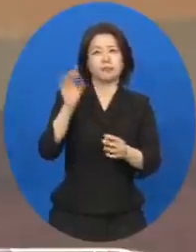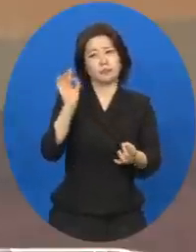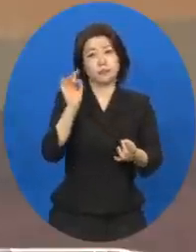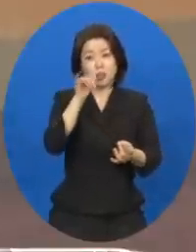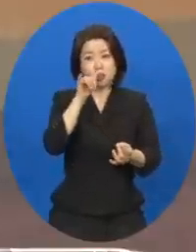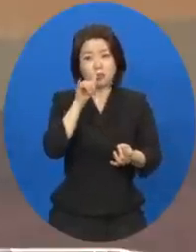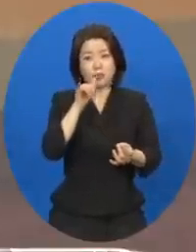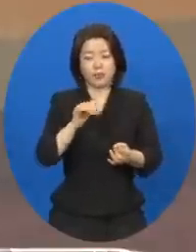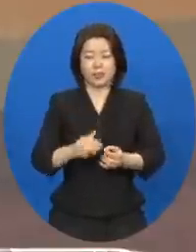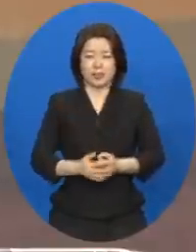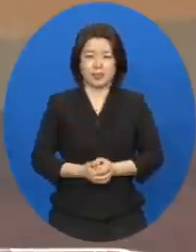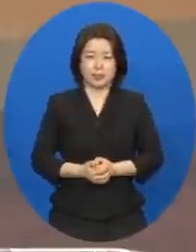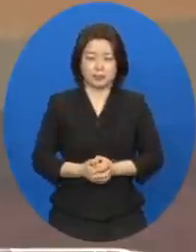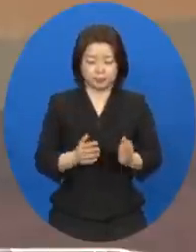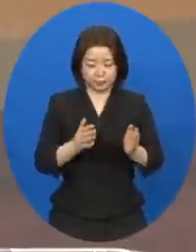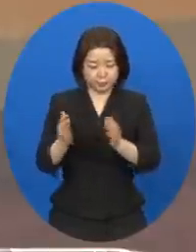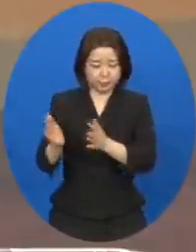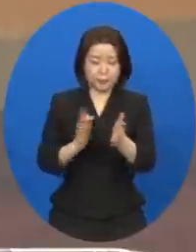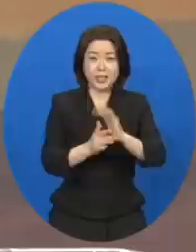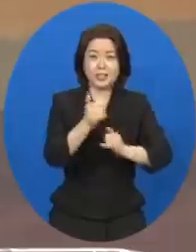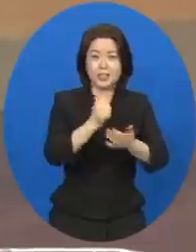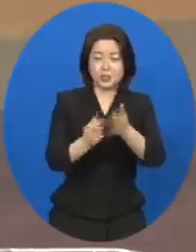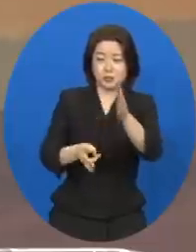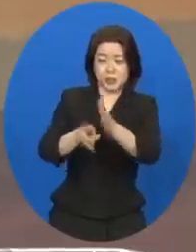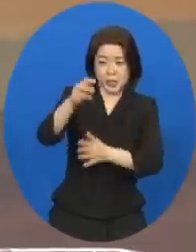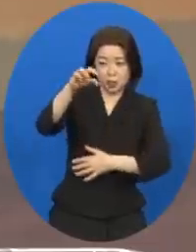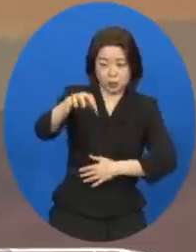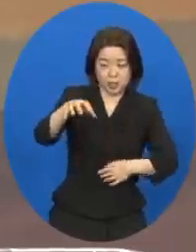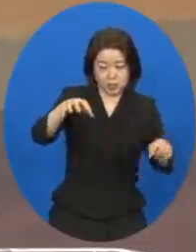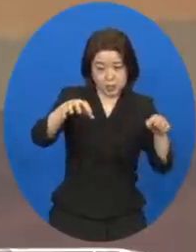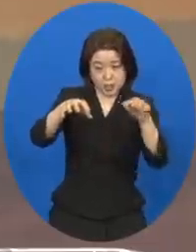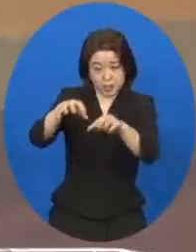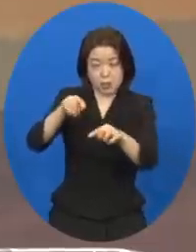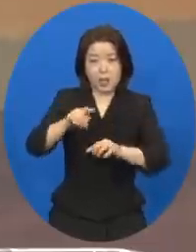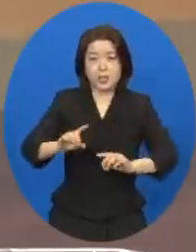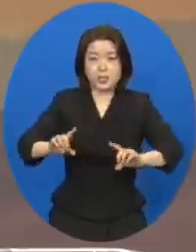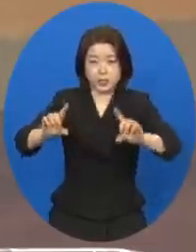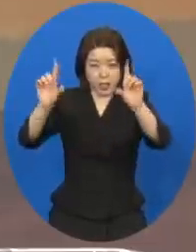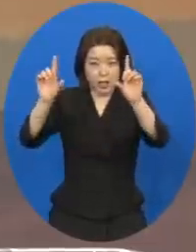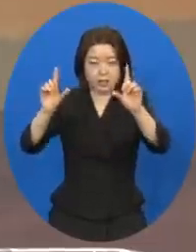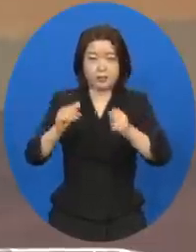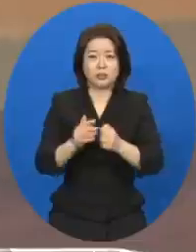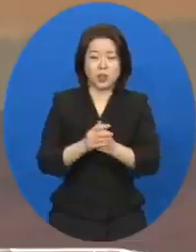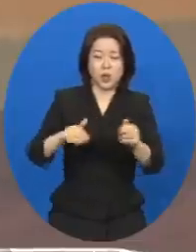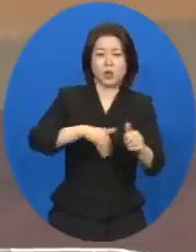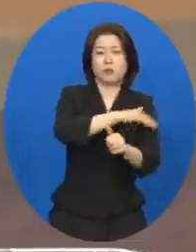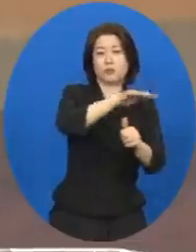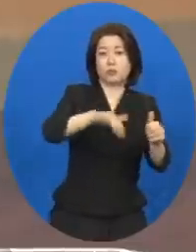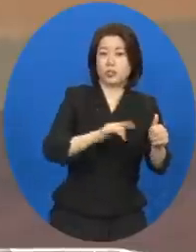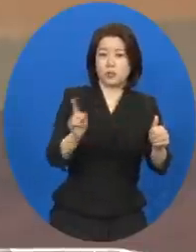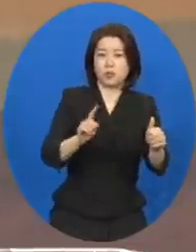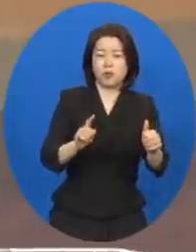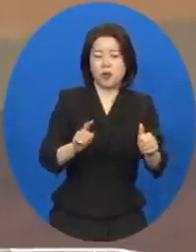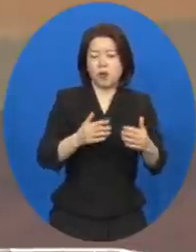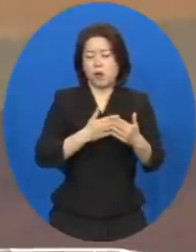예수님께서 예루살렘에 들어가는 그날은 사실은 굉장히 살벌한 상황이었습니다.